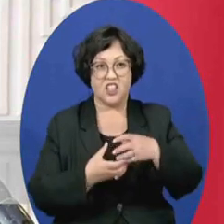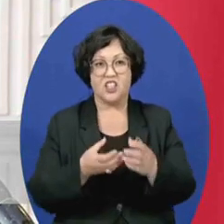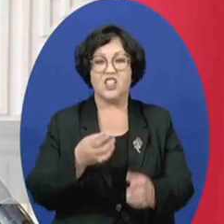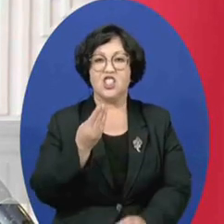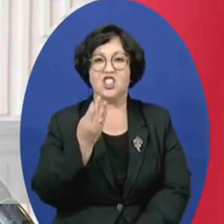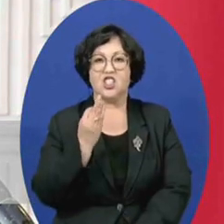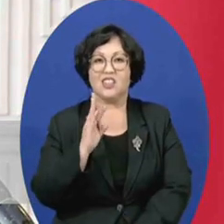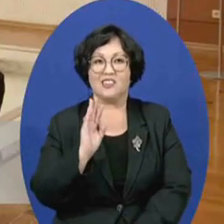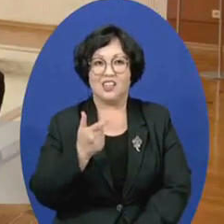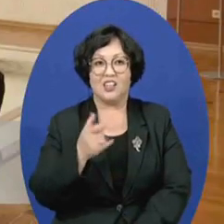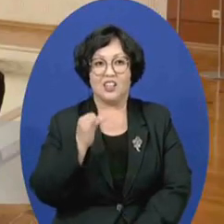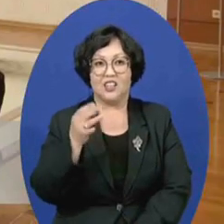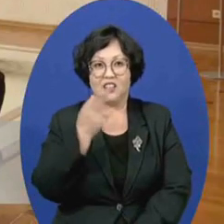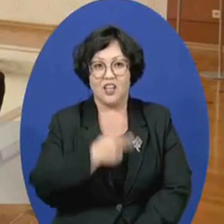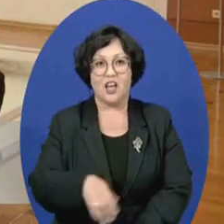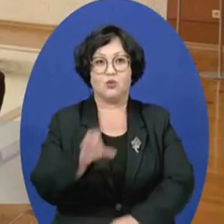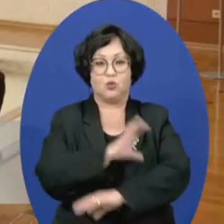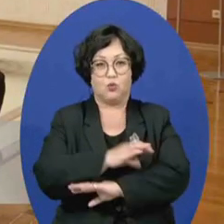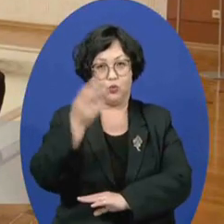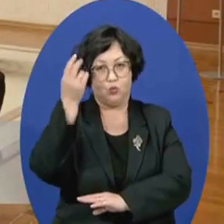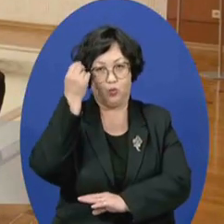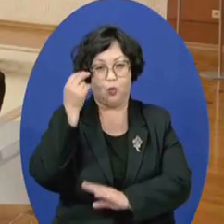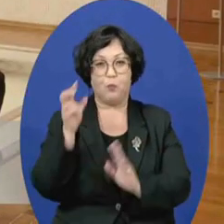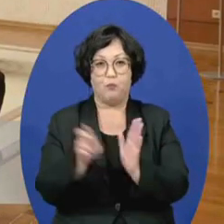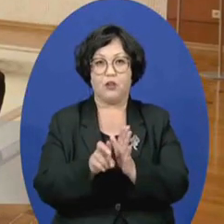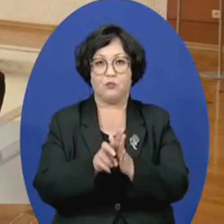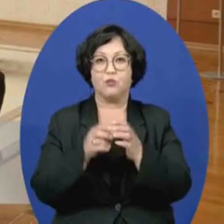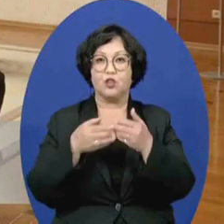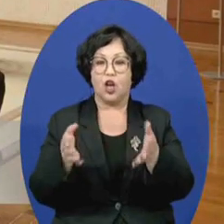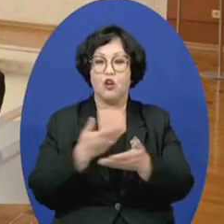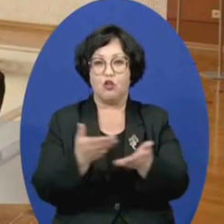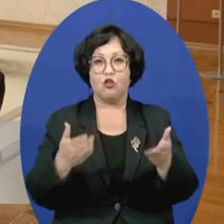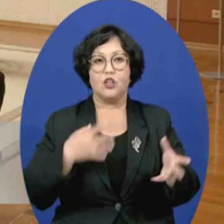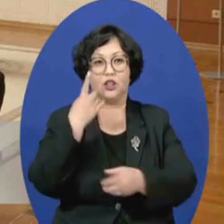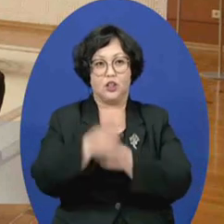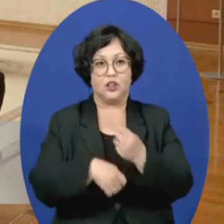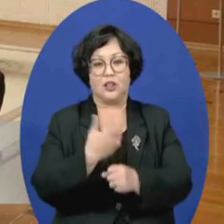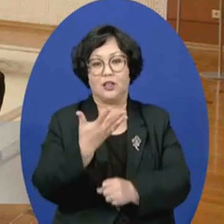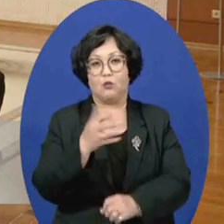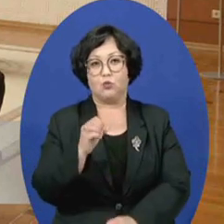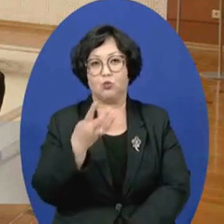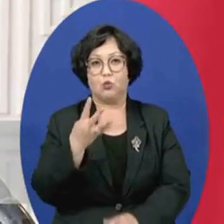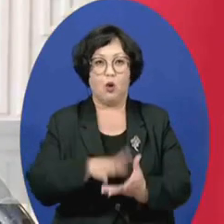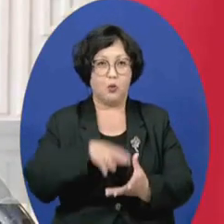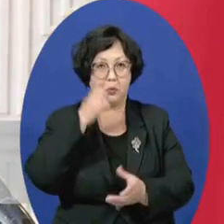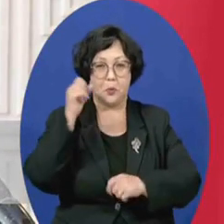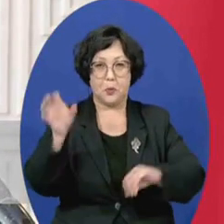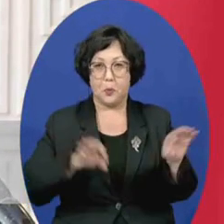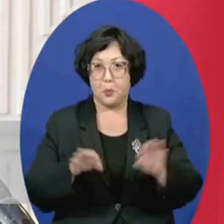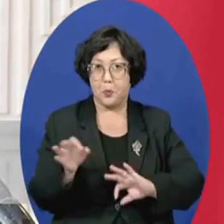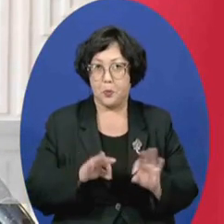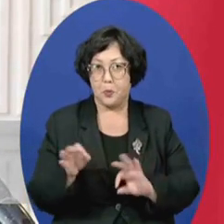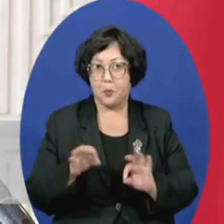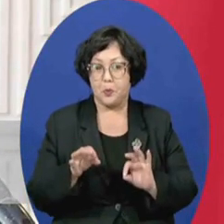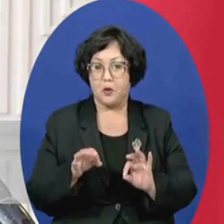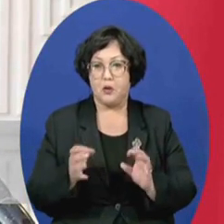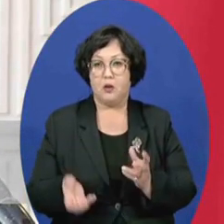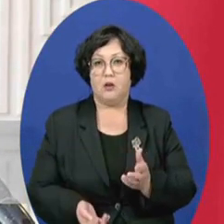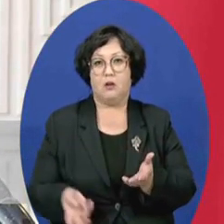сургуульд одоо суралцах ийм боломж олдож байна. Жил бүхэн 500 одоо 4 оюутныг шалгаруулна. Ингээд үндсэндээ